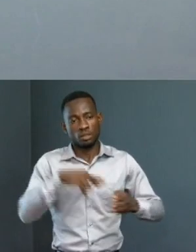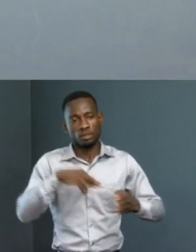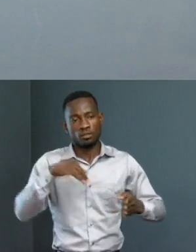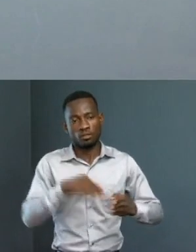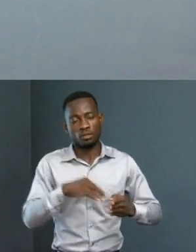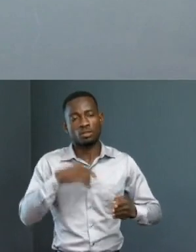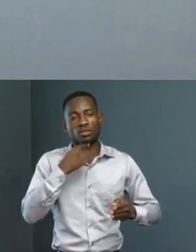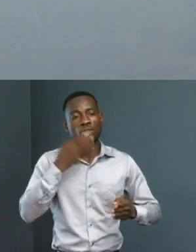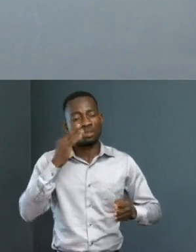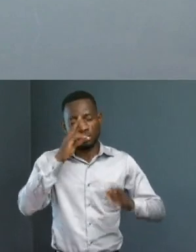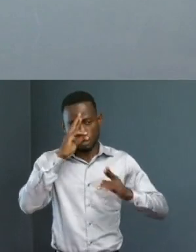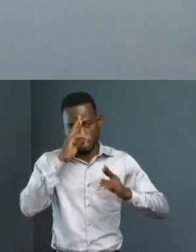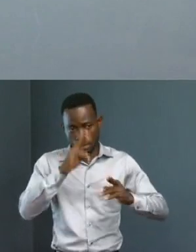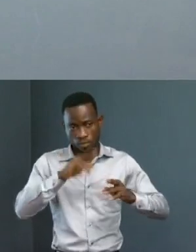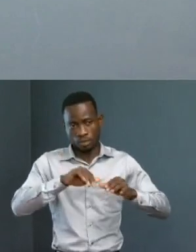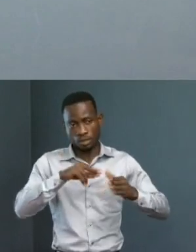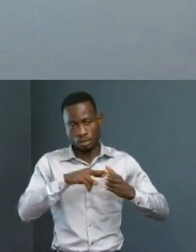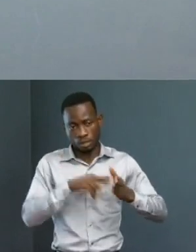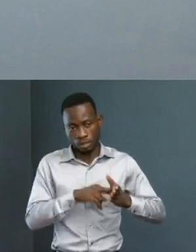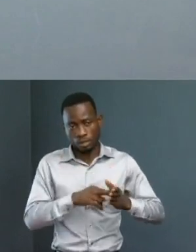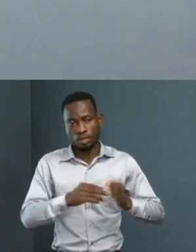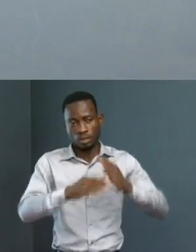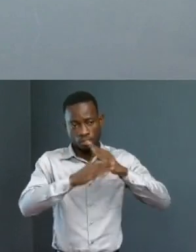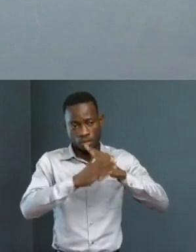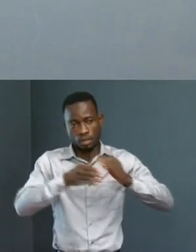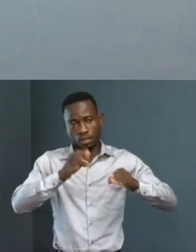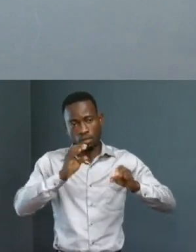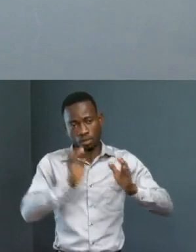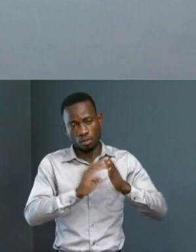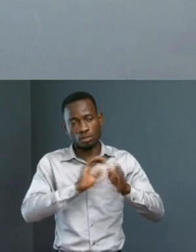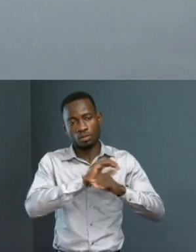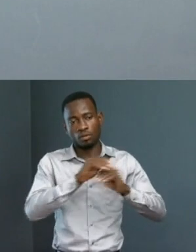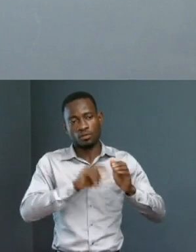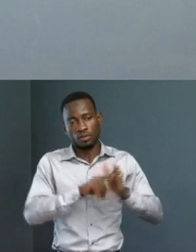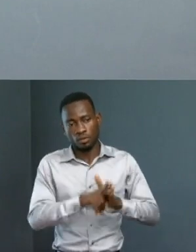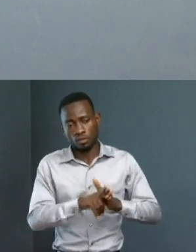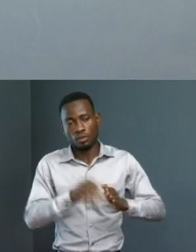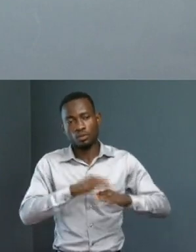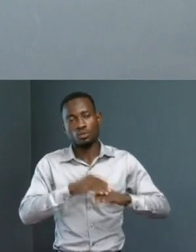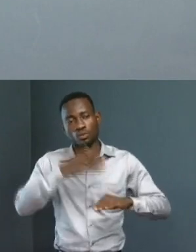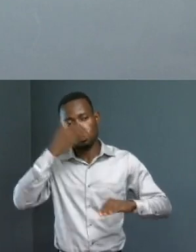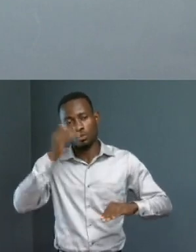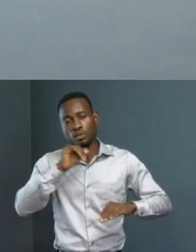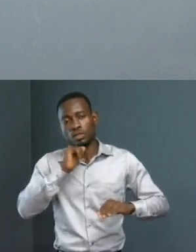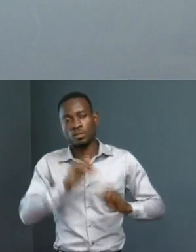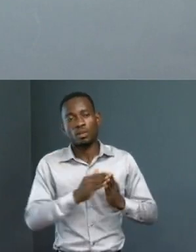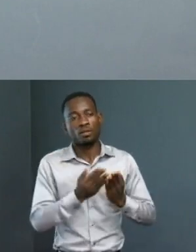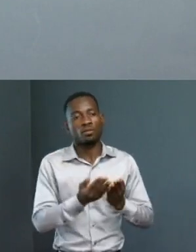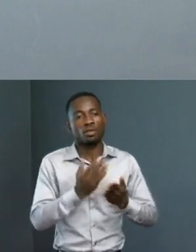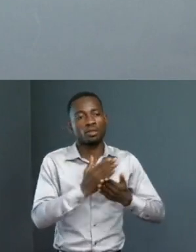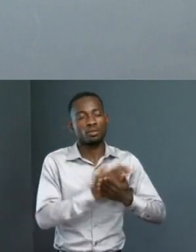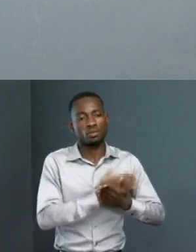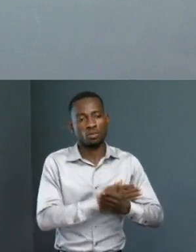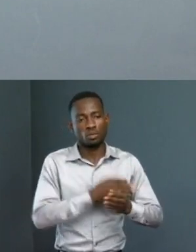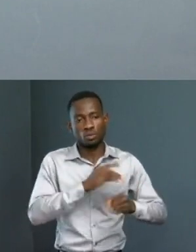vous l'a dit, respectez les règles et les mesures barrières contre le Covid-19 et surtout n'oubliez pas vos cahiers de cours